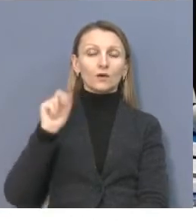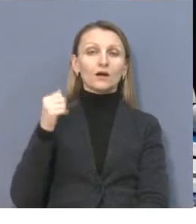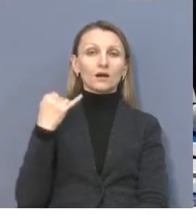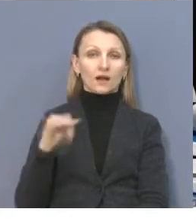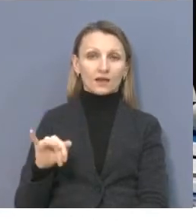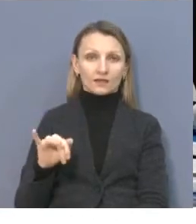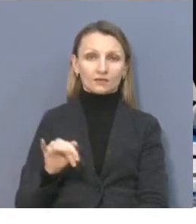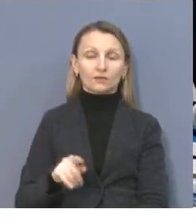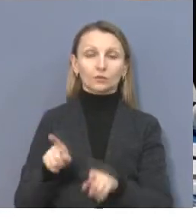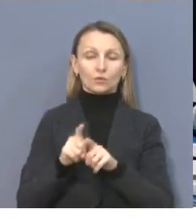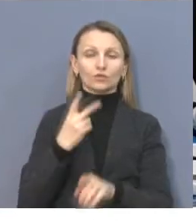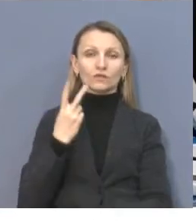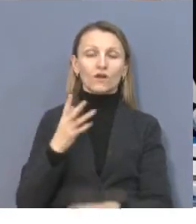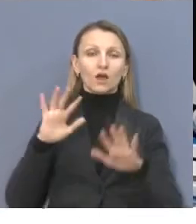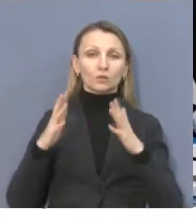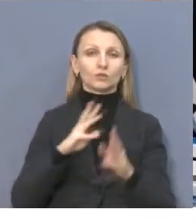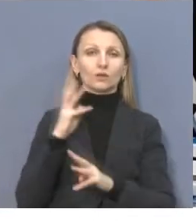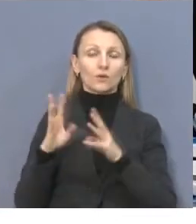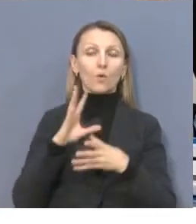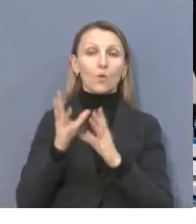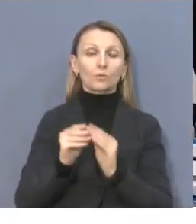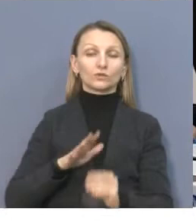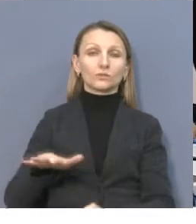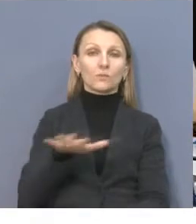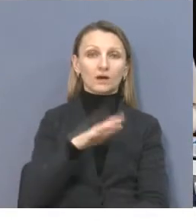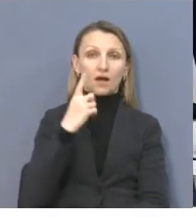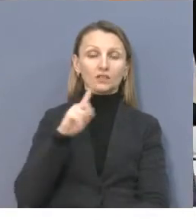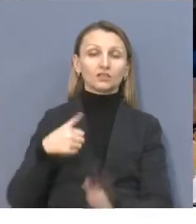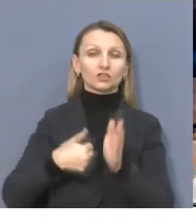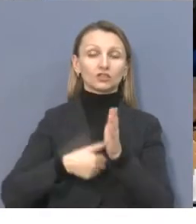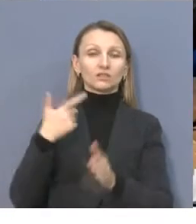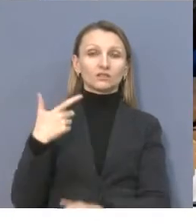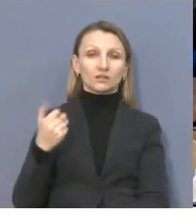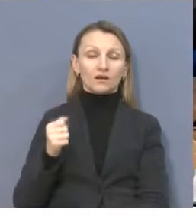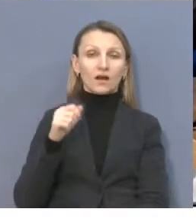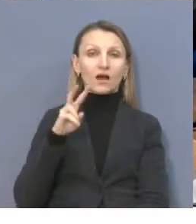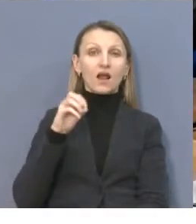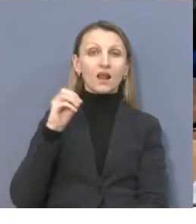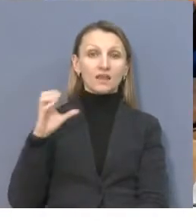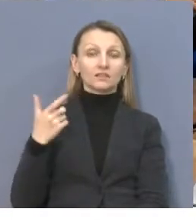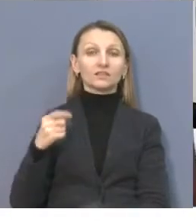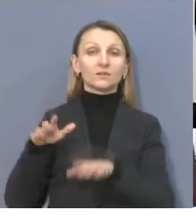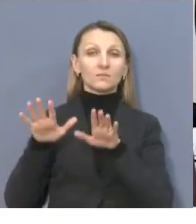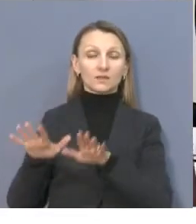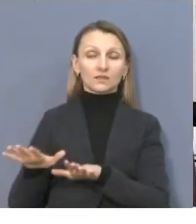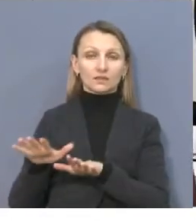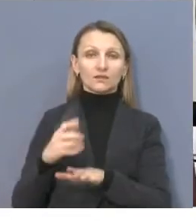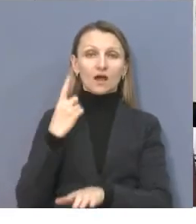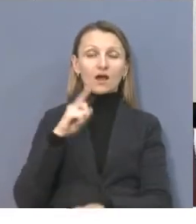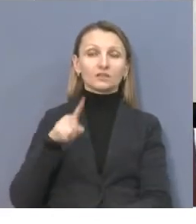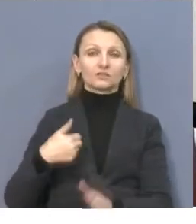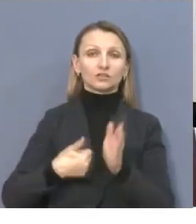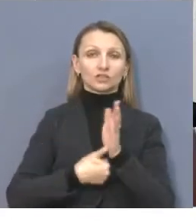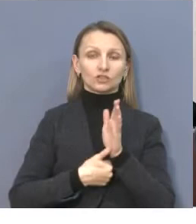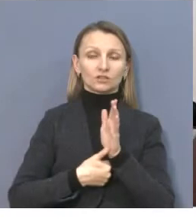хозяйства вас куча общей площадью 1 целое 61 лесная офиса покрытая одна целая 6